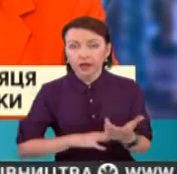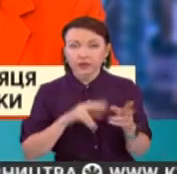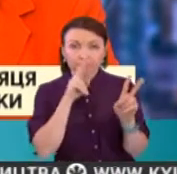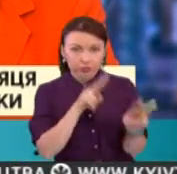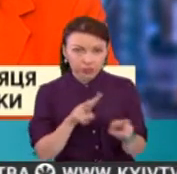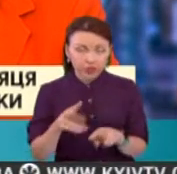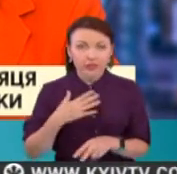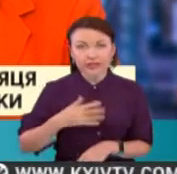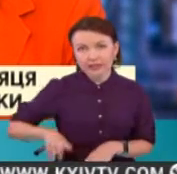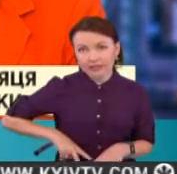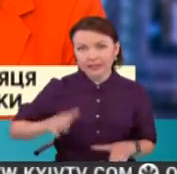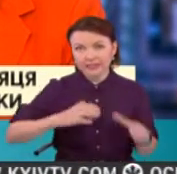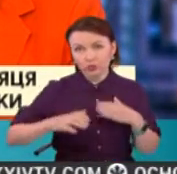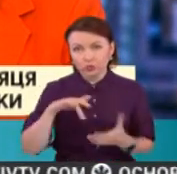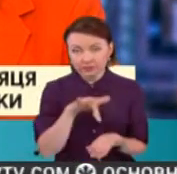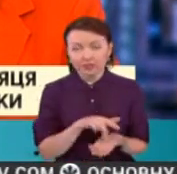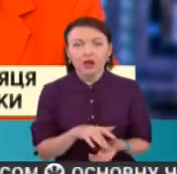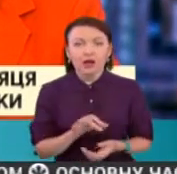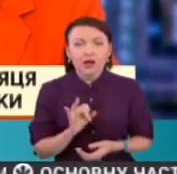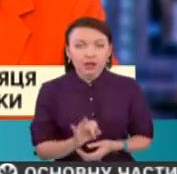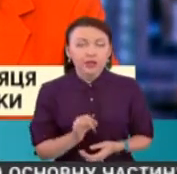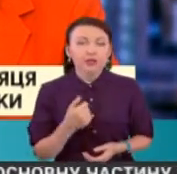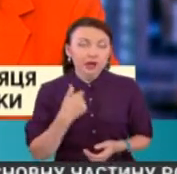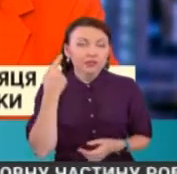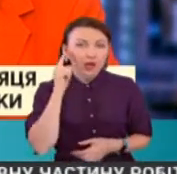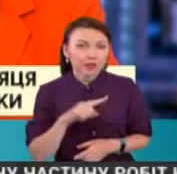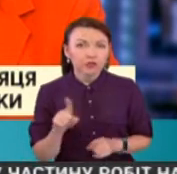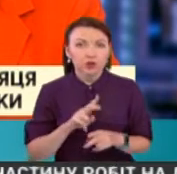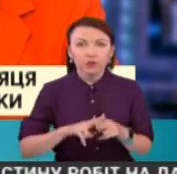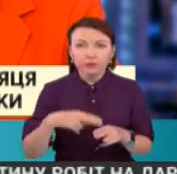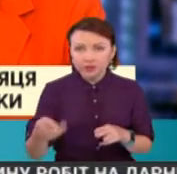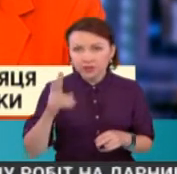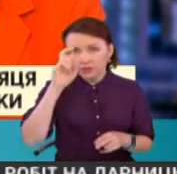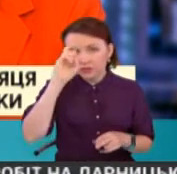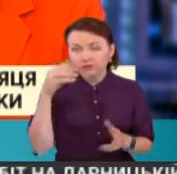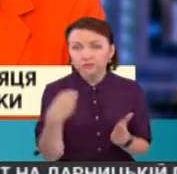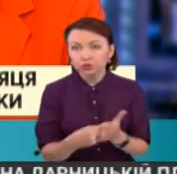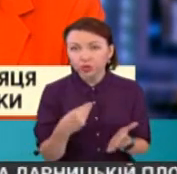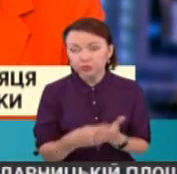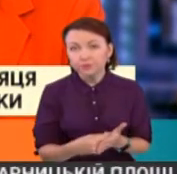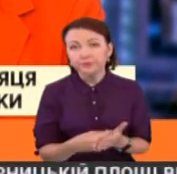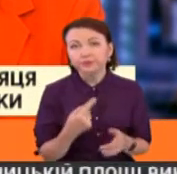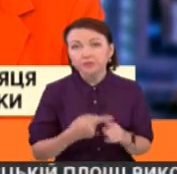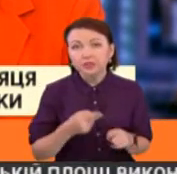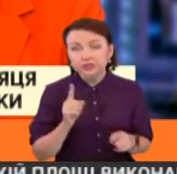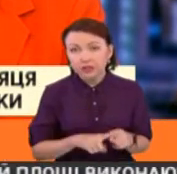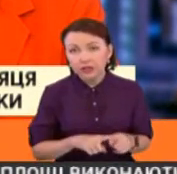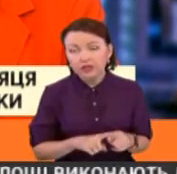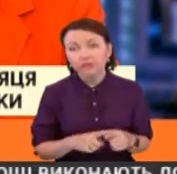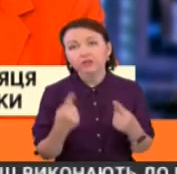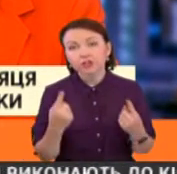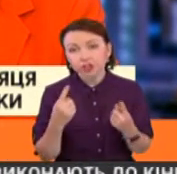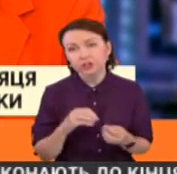як директора Інституту міста, я знаю, що компенсація з державного бюджету – це